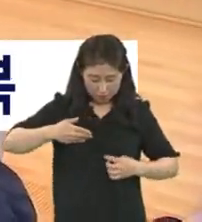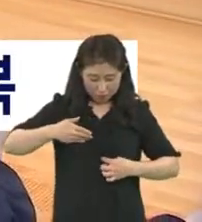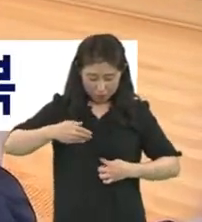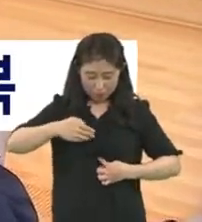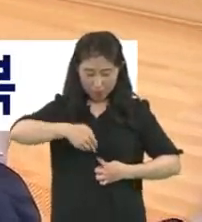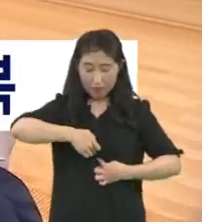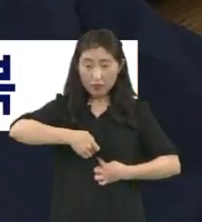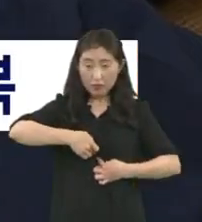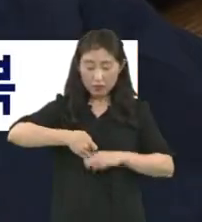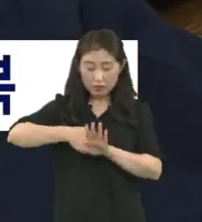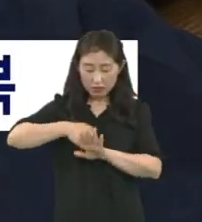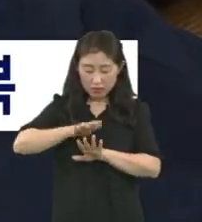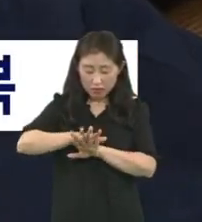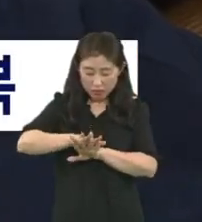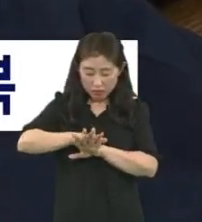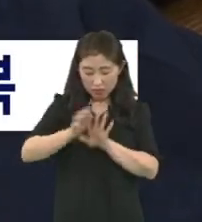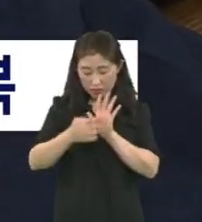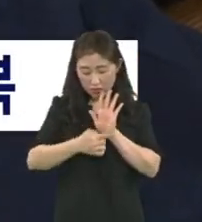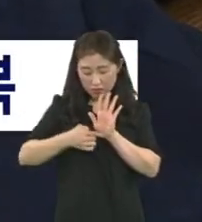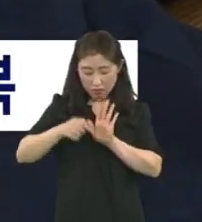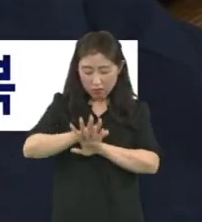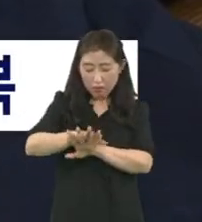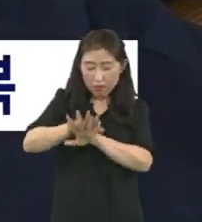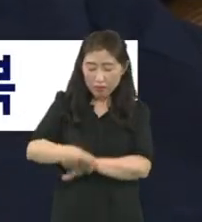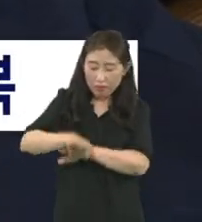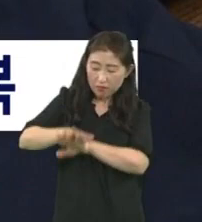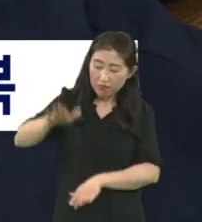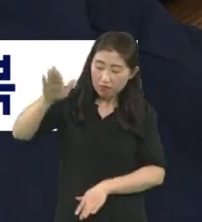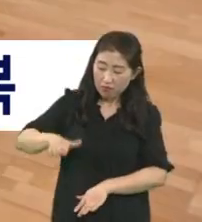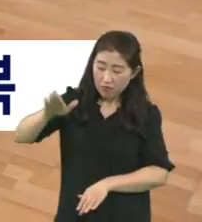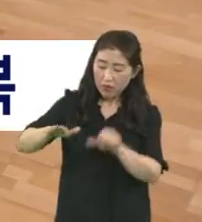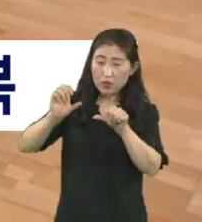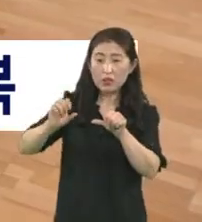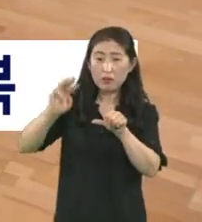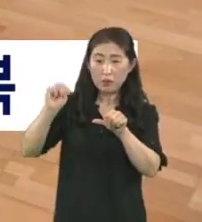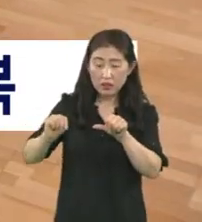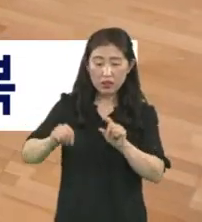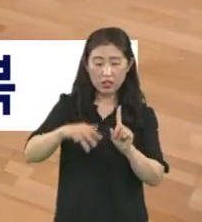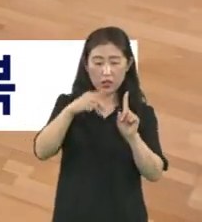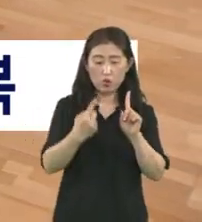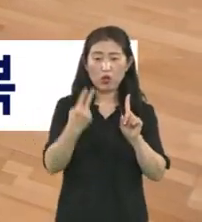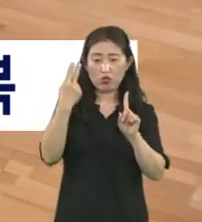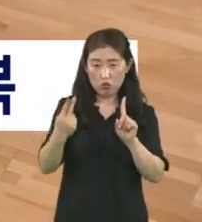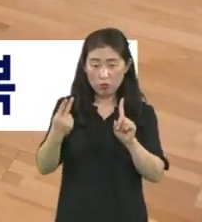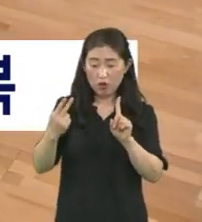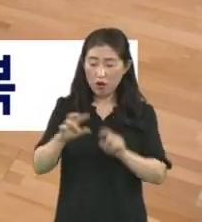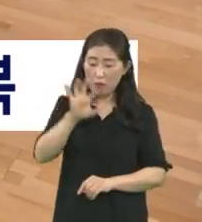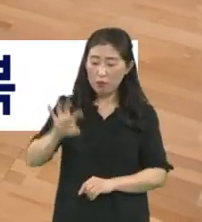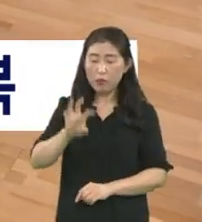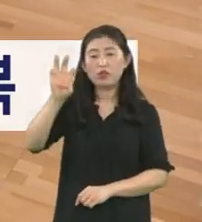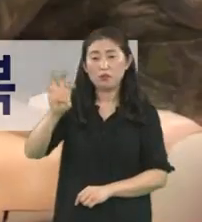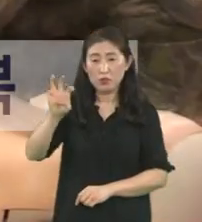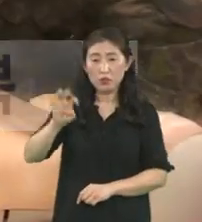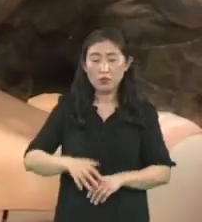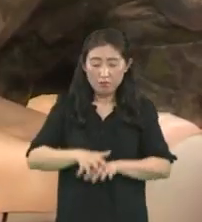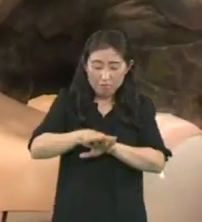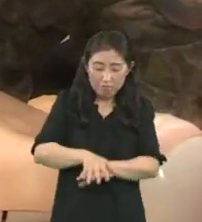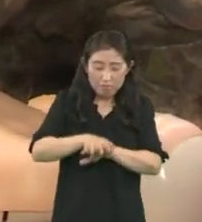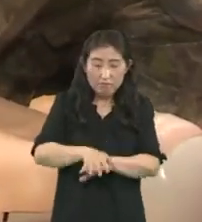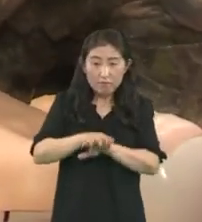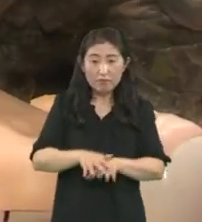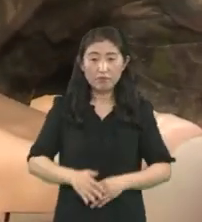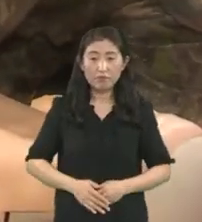놓고 5cm 깊이로 초당 2회 속도로 강하게 압박하는 것을 30회씩 반복해줘야 합니다.